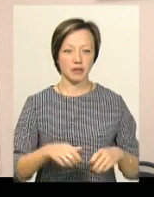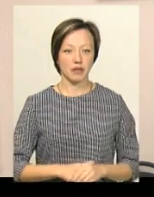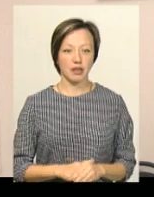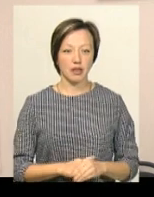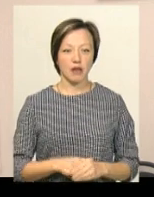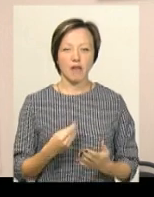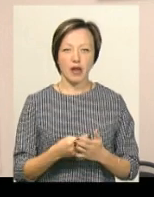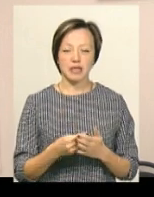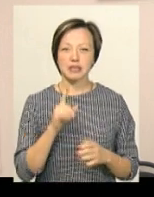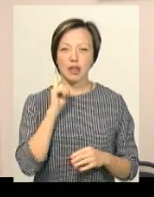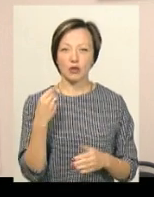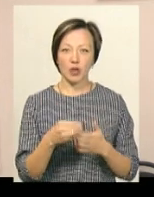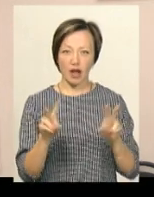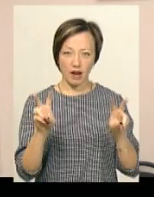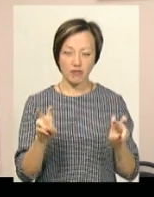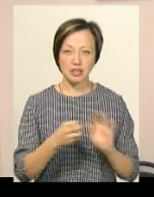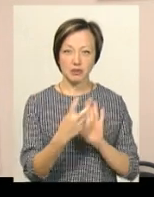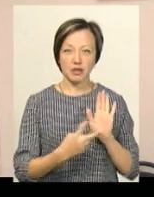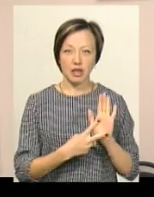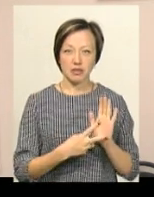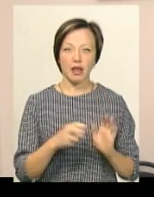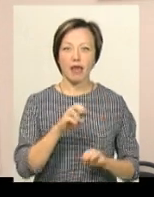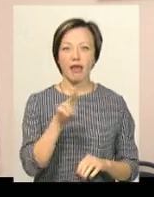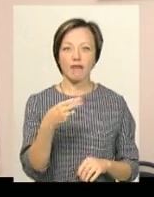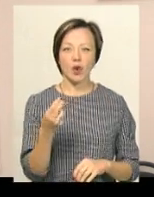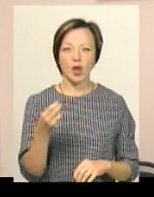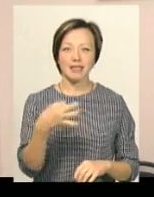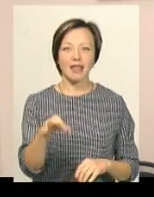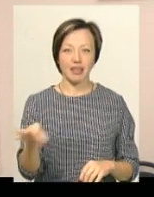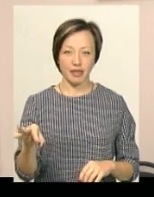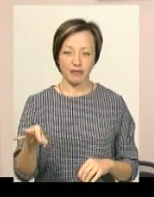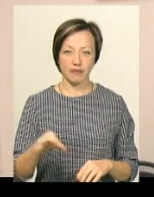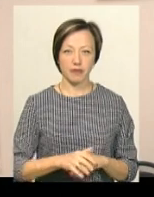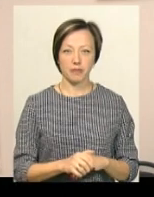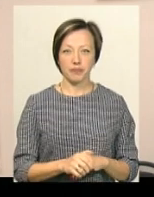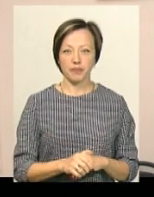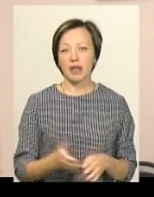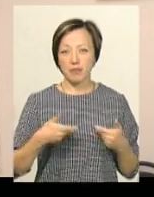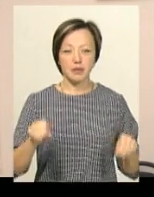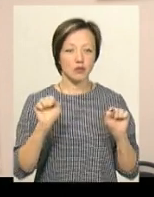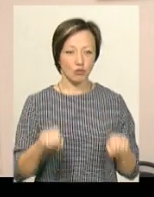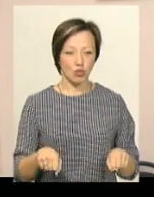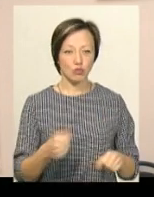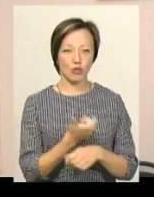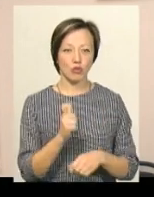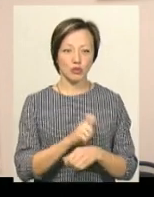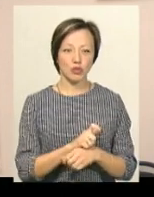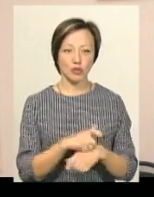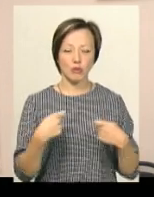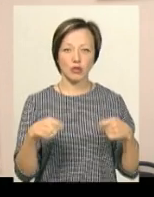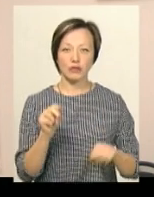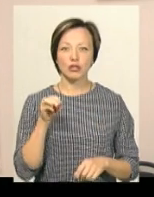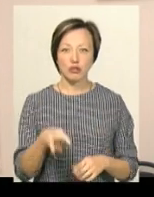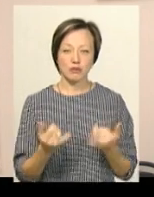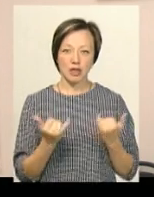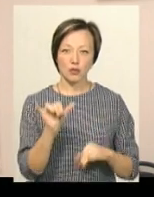Вартість зеленого тарифу приблизно складає 17 євроцентів. Тобто ми зможемо по більшому тарифу продавати, чим